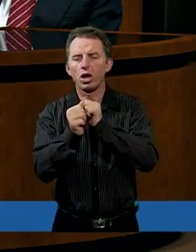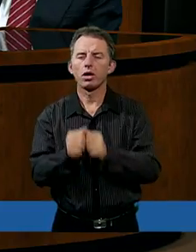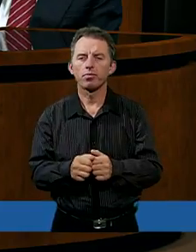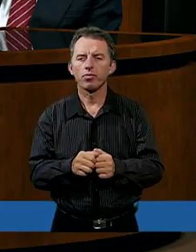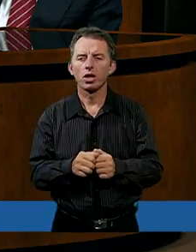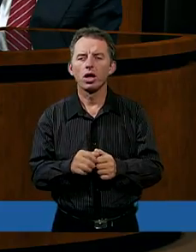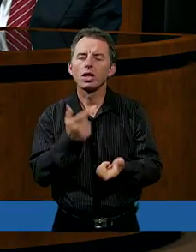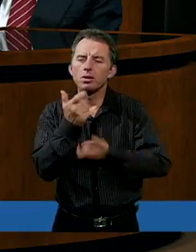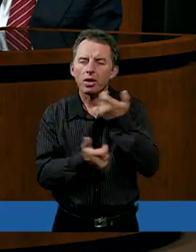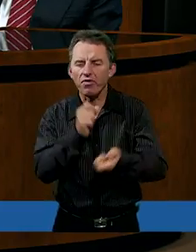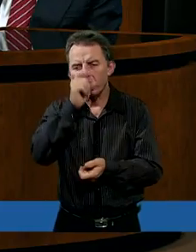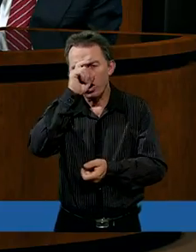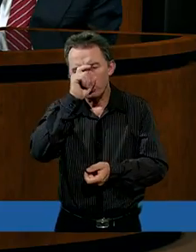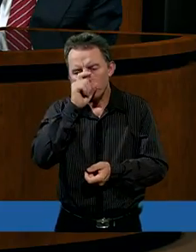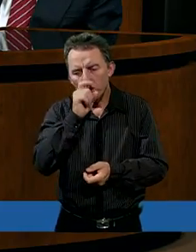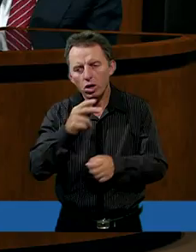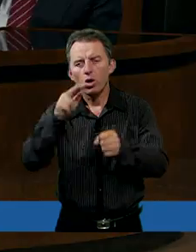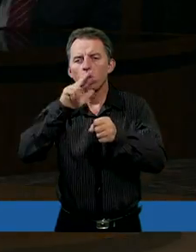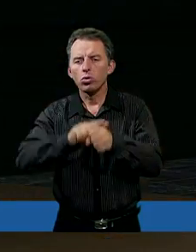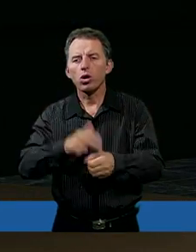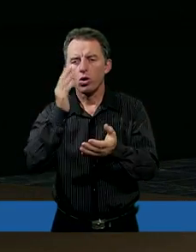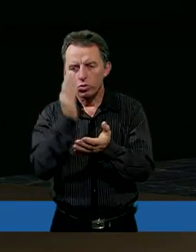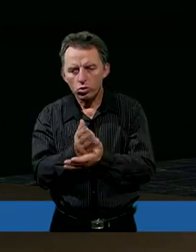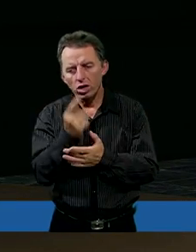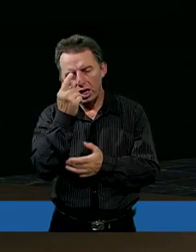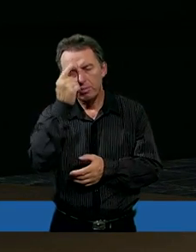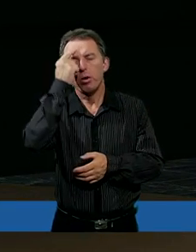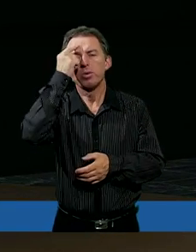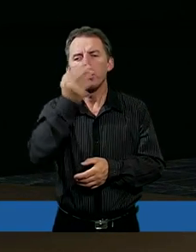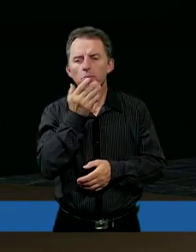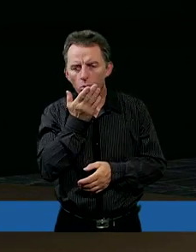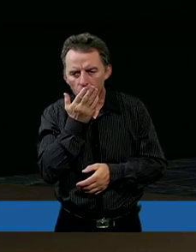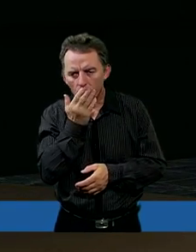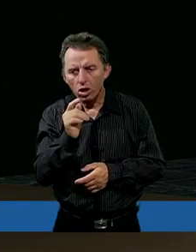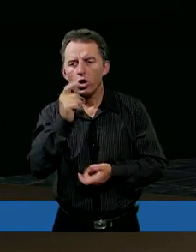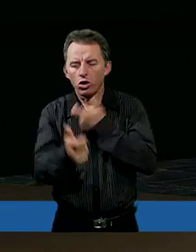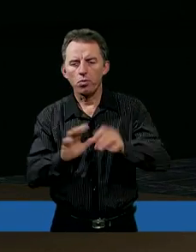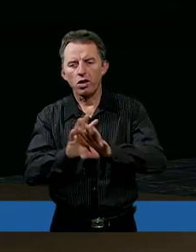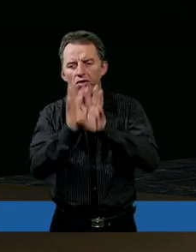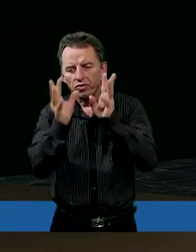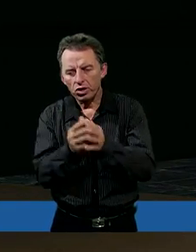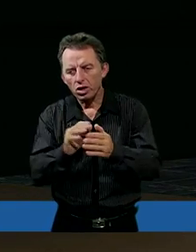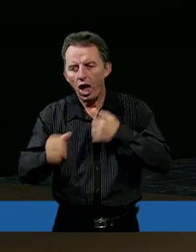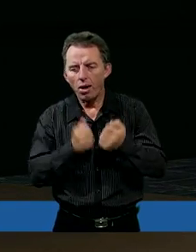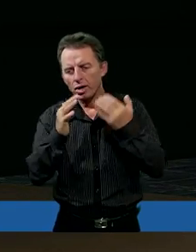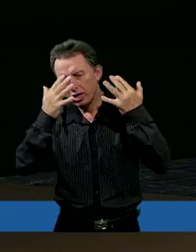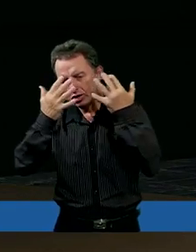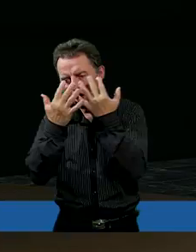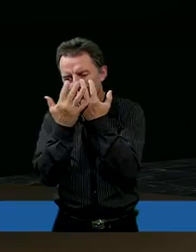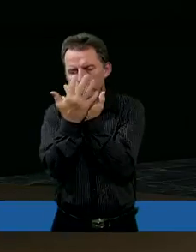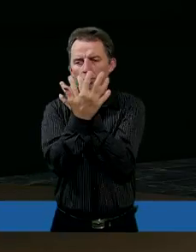ten sprawca złego, o którymśmy już wspominali, zrobił wszystko, aby zaciemnić